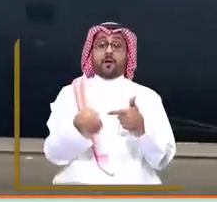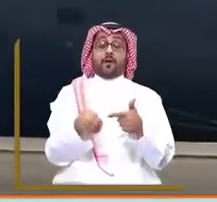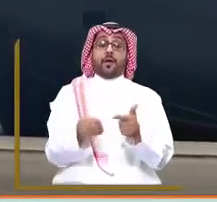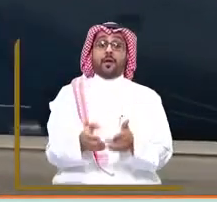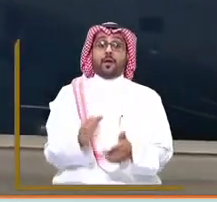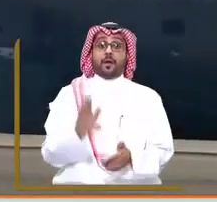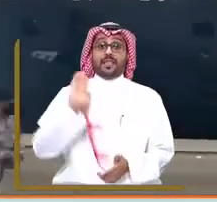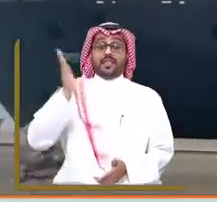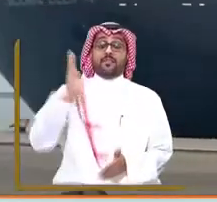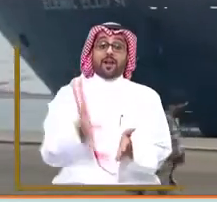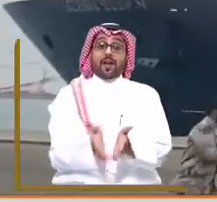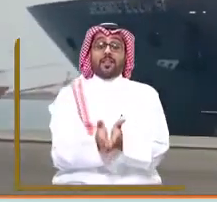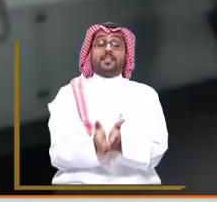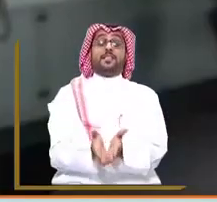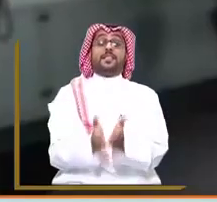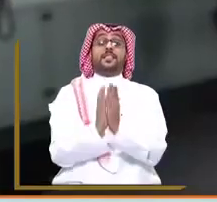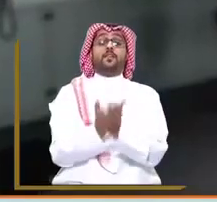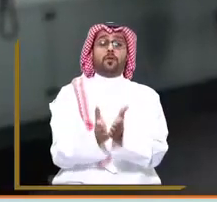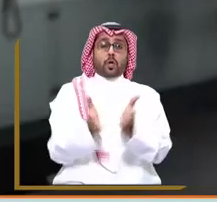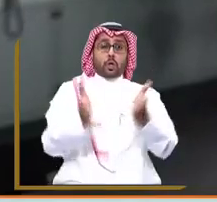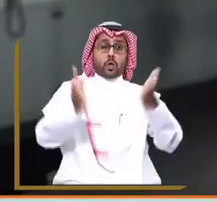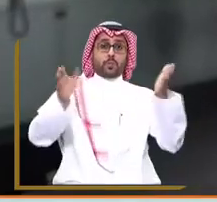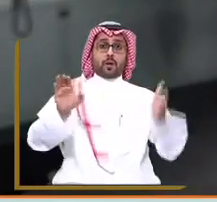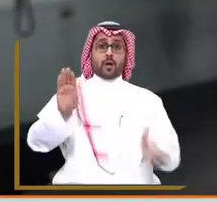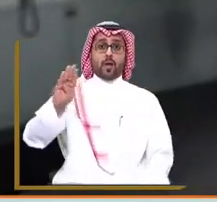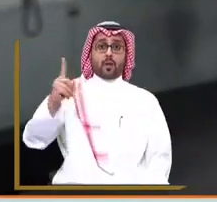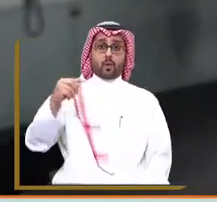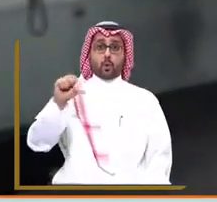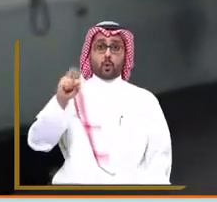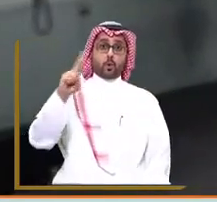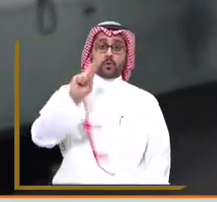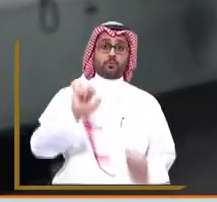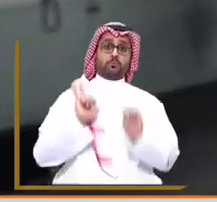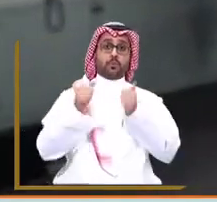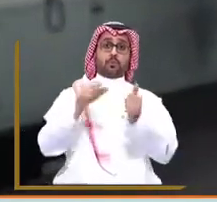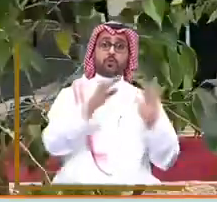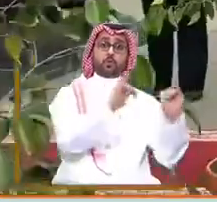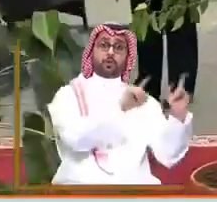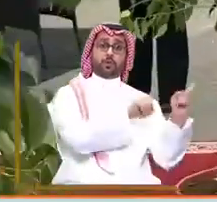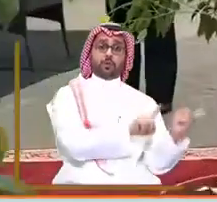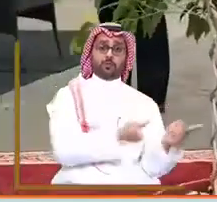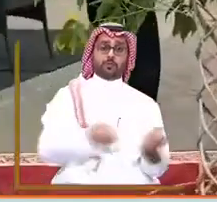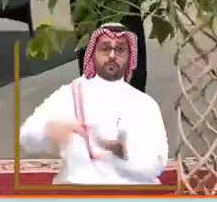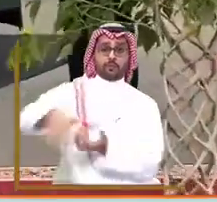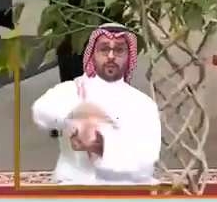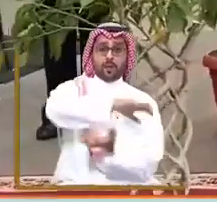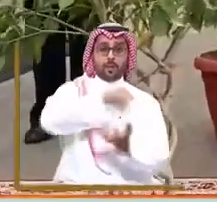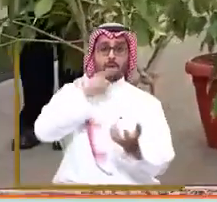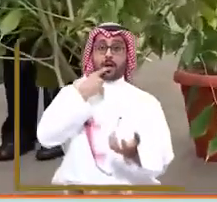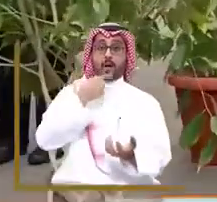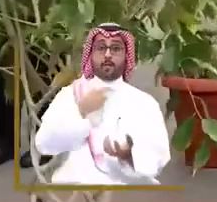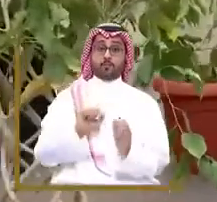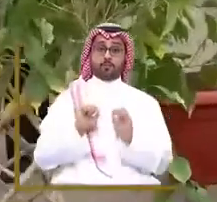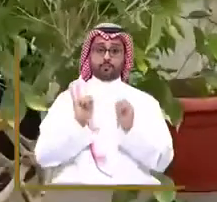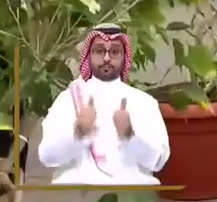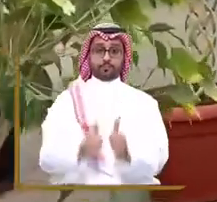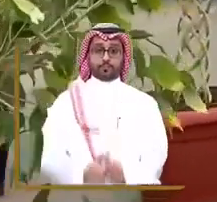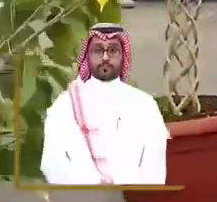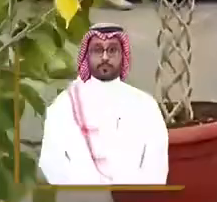وفيها أيضا رحلات بحرية لسفن الكروز تنطلق من ميناء جدة لتستكشف جزر البحر الأحمر.